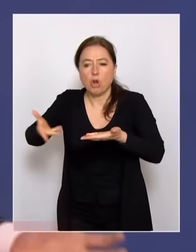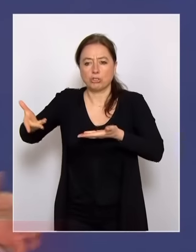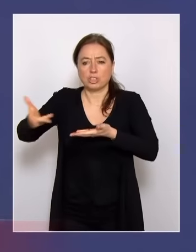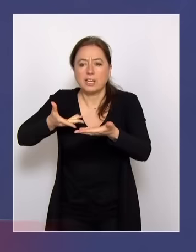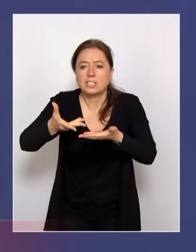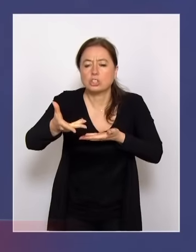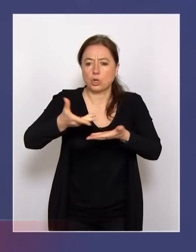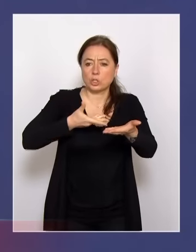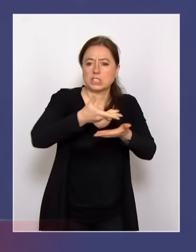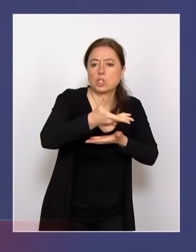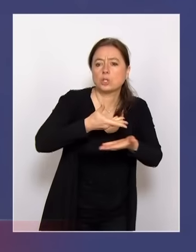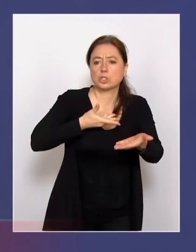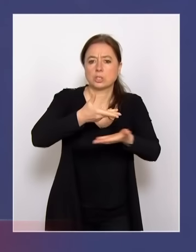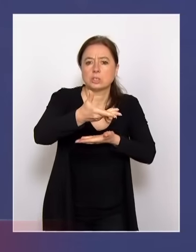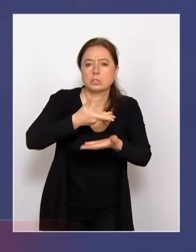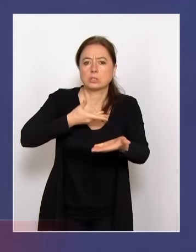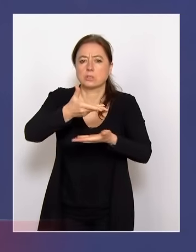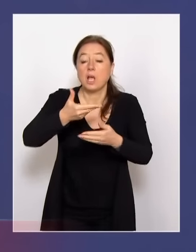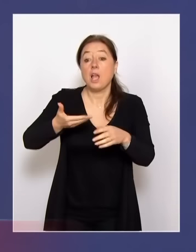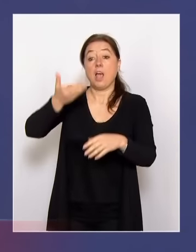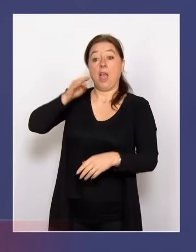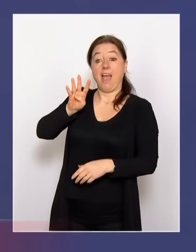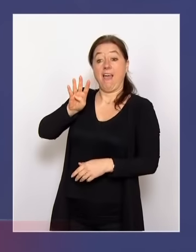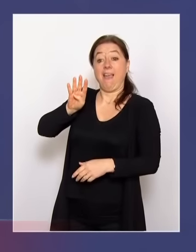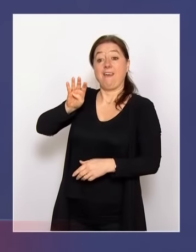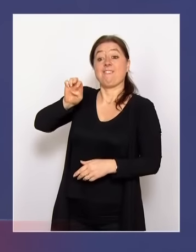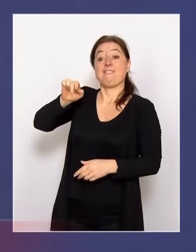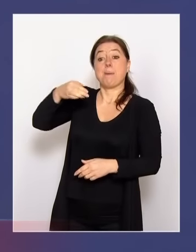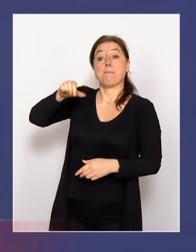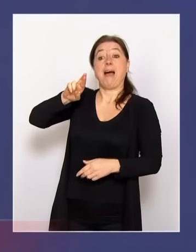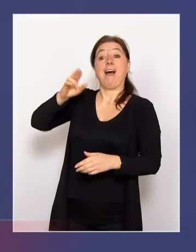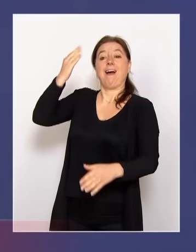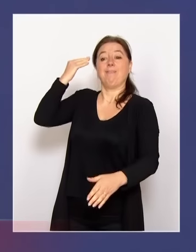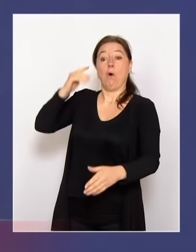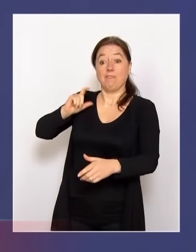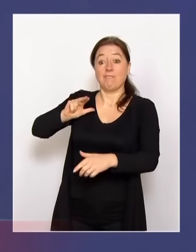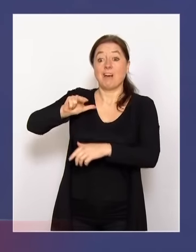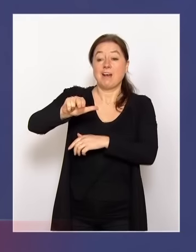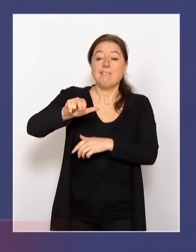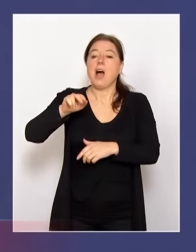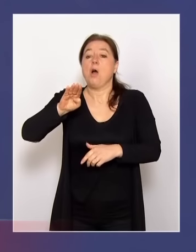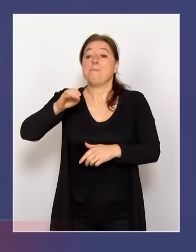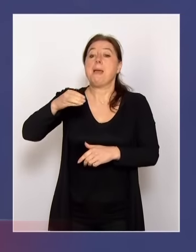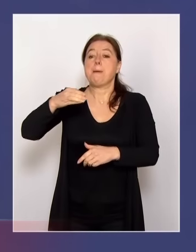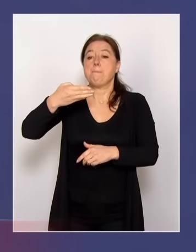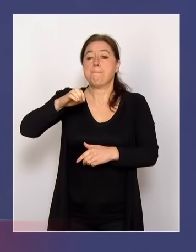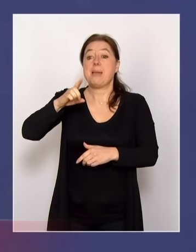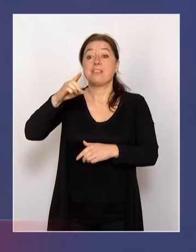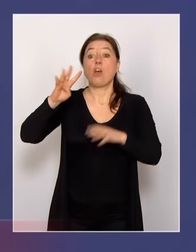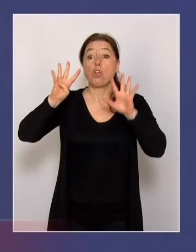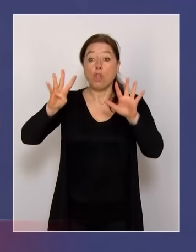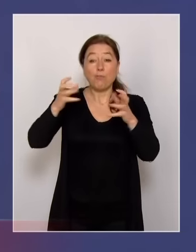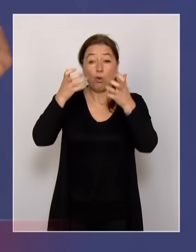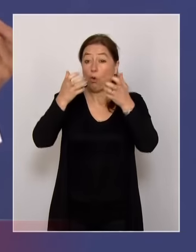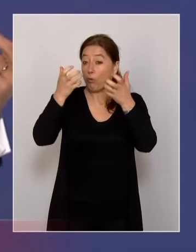formats dits Weimar à celui du MED-9, essayer d'avoir cette géographie, si je puis dire, multiple, qui crée